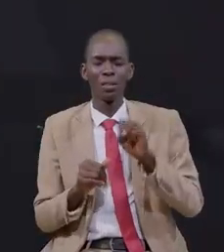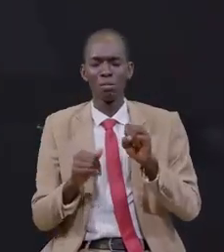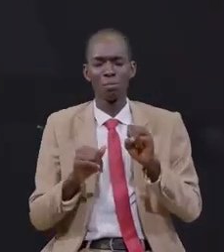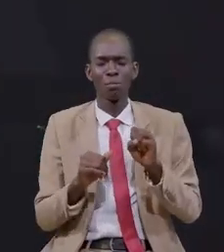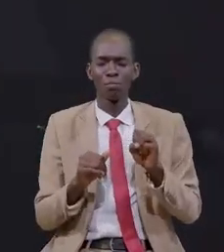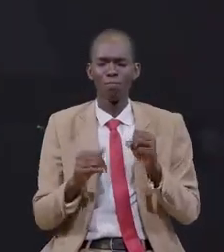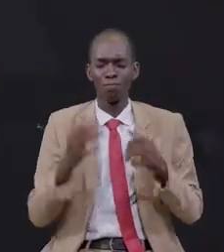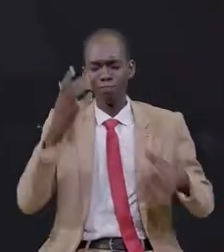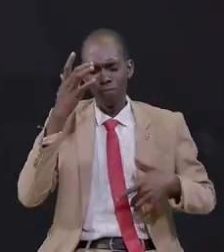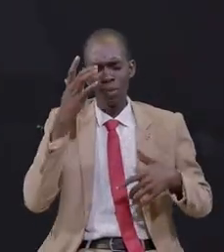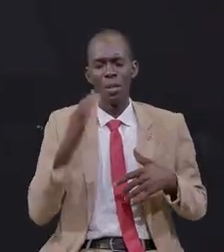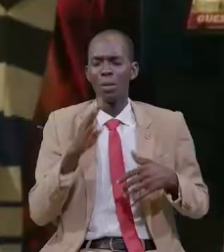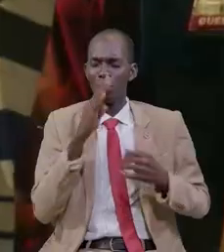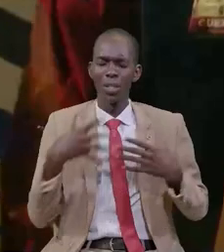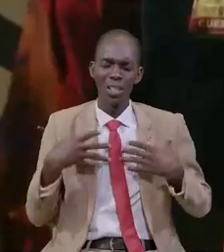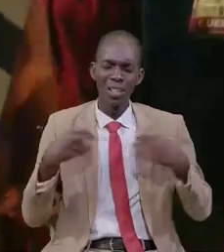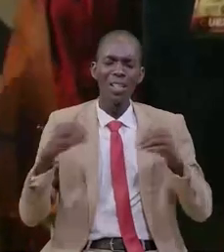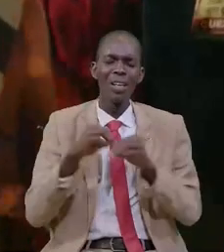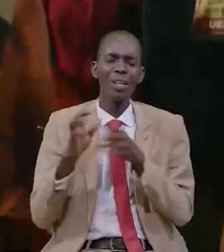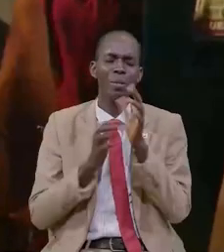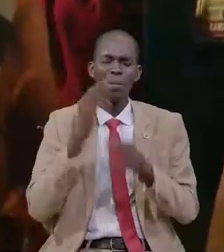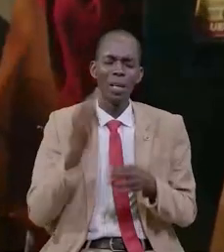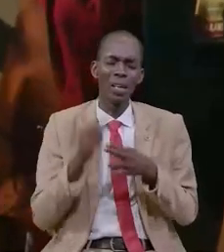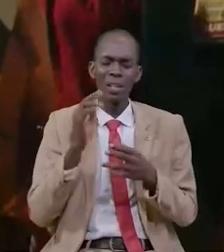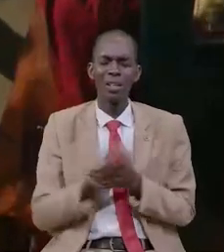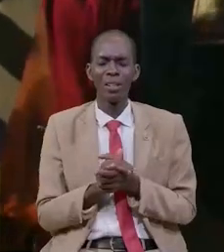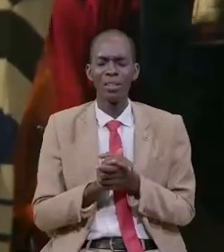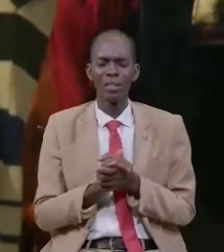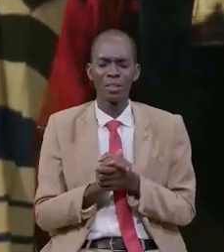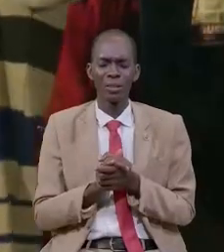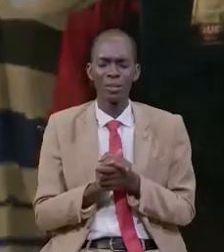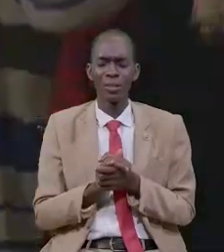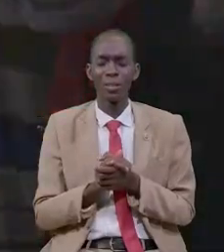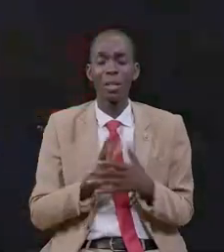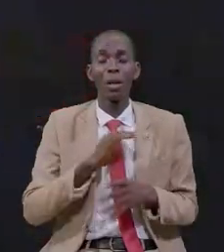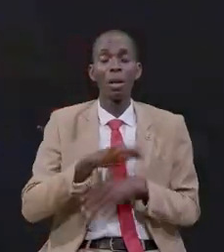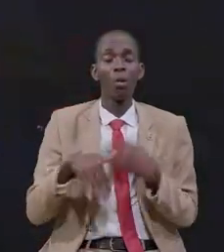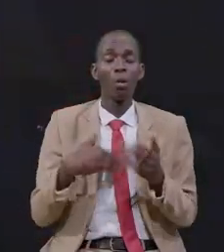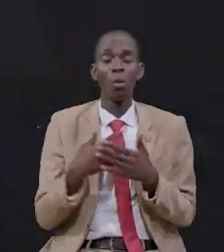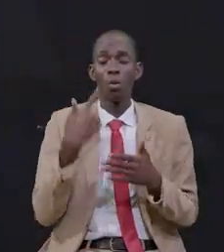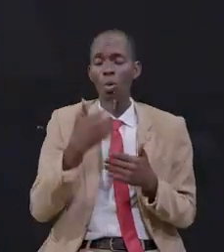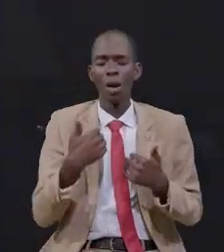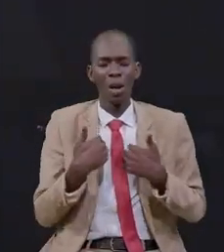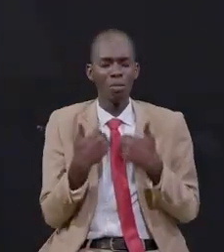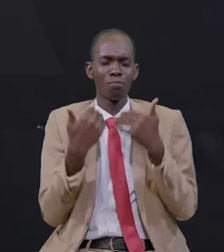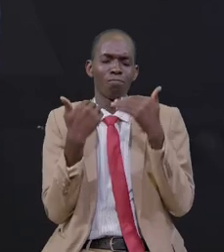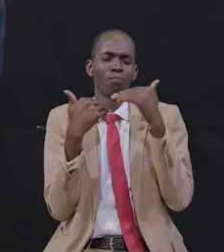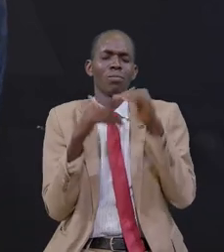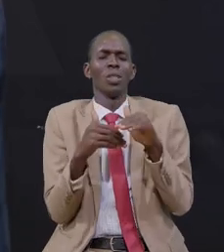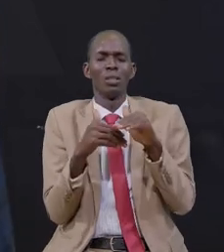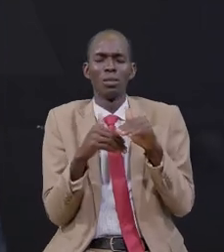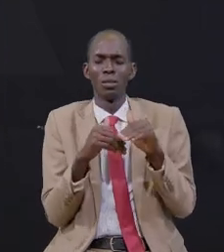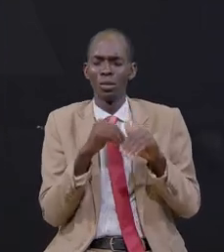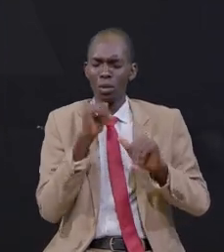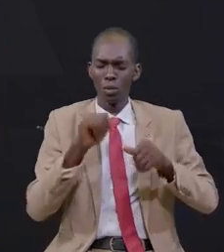Dépranocytose, douleur qui s'y accompagne. Sors au nom de Jésus. Et ceux qui ont des limitations à